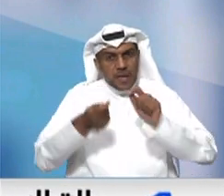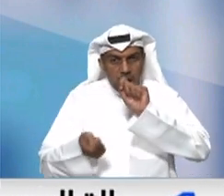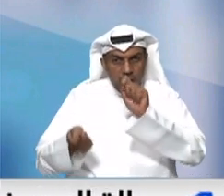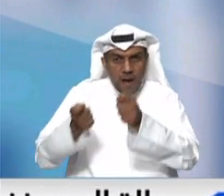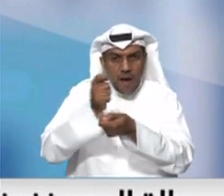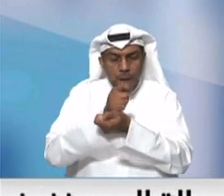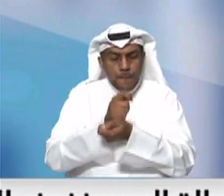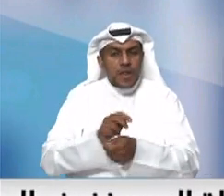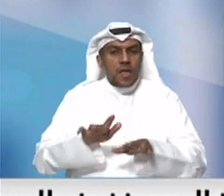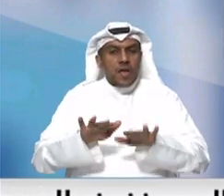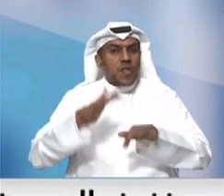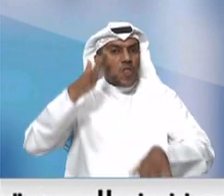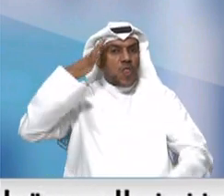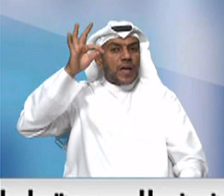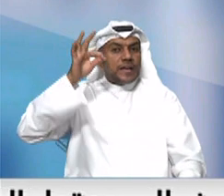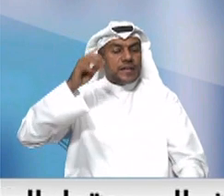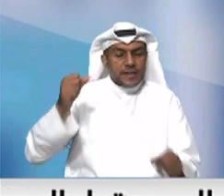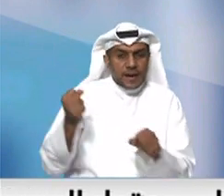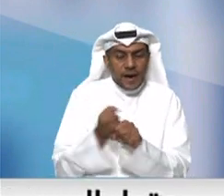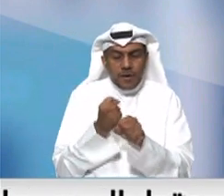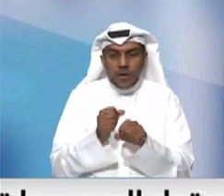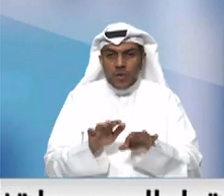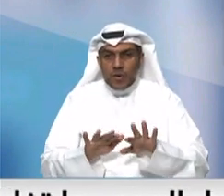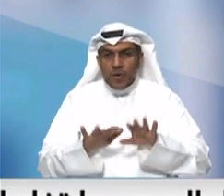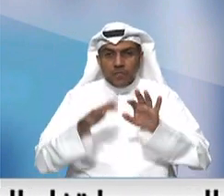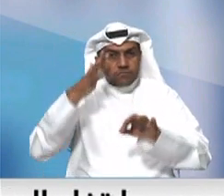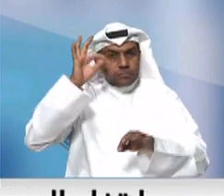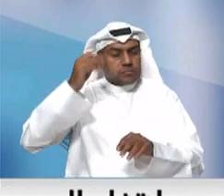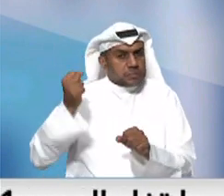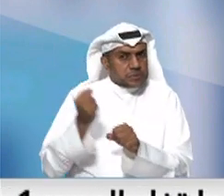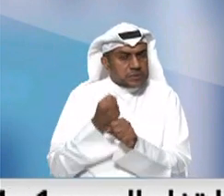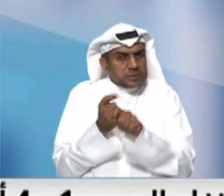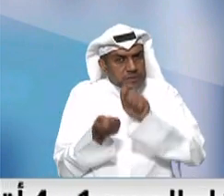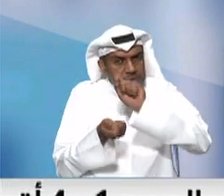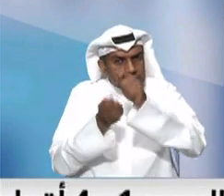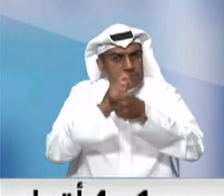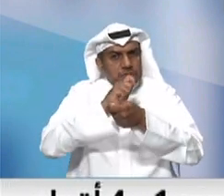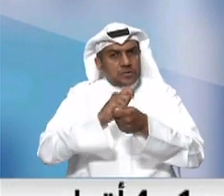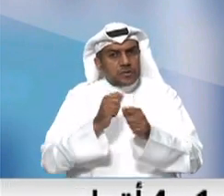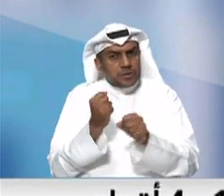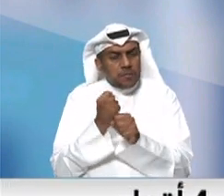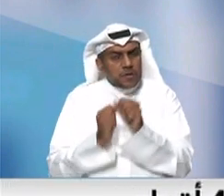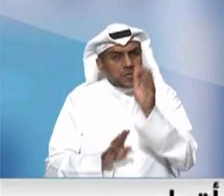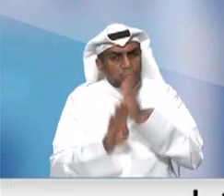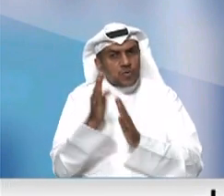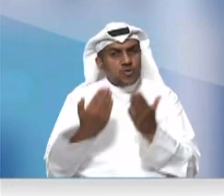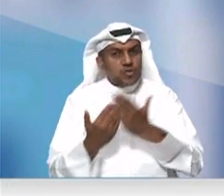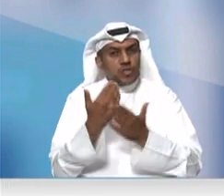الاصطناعي بهدف تعزيز الابتكار وتحقيق التطور الصناعي المستدام.